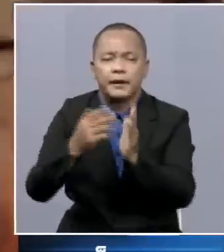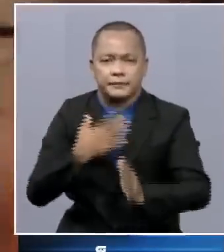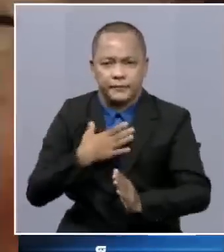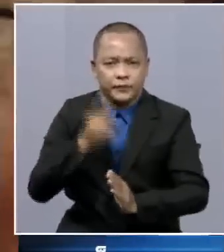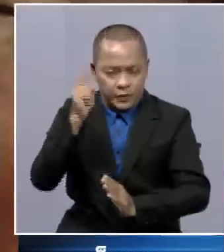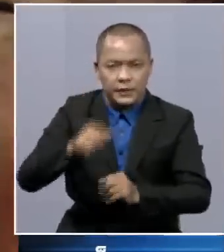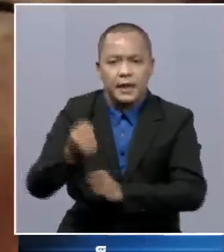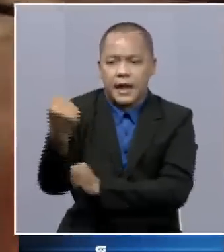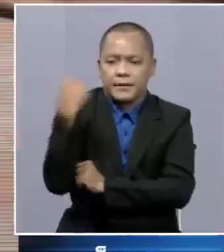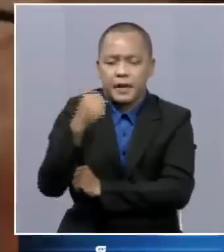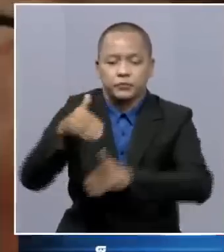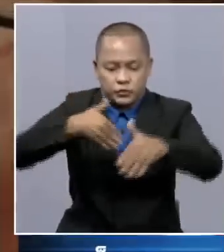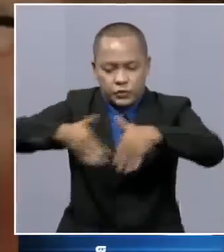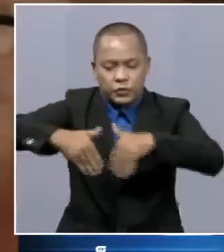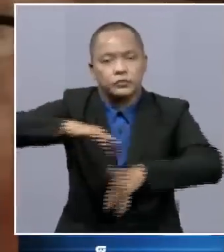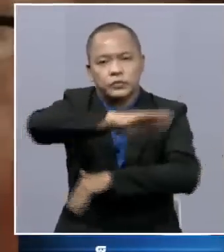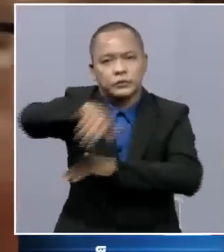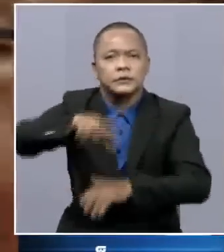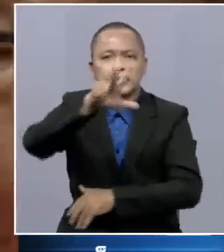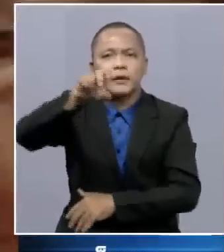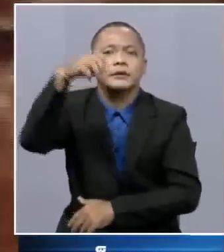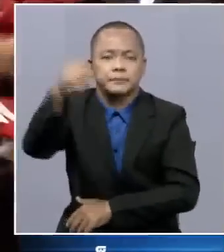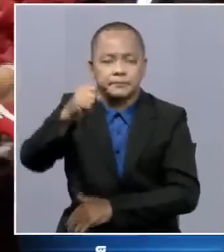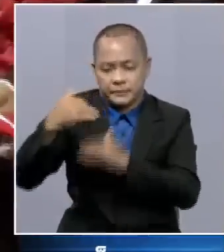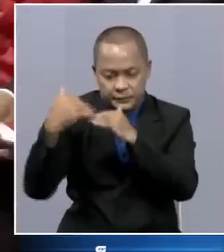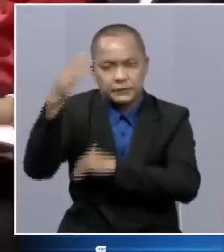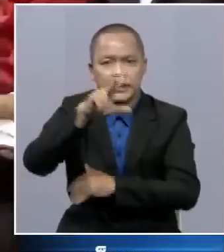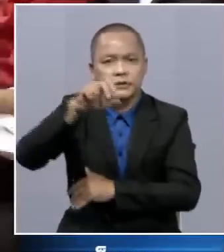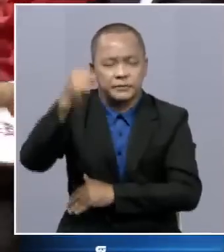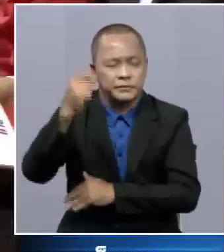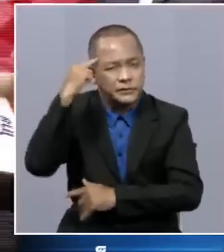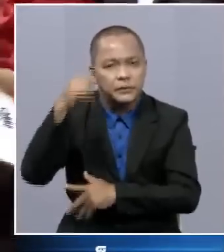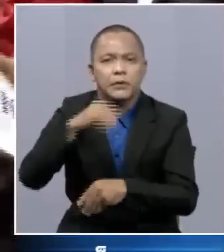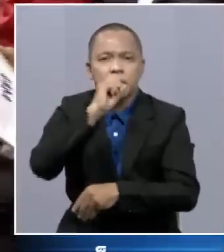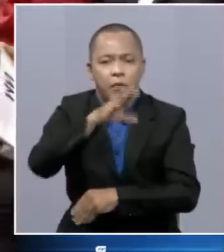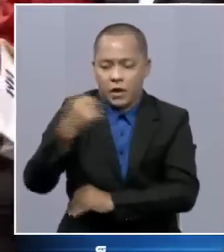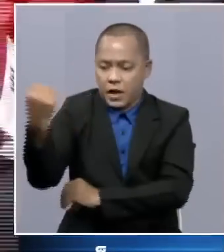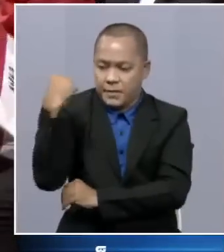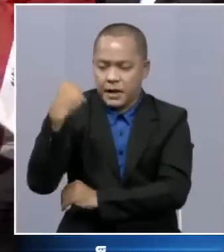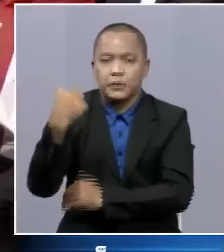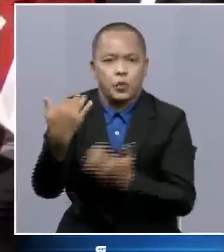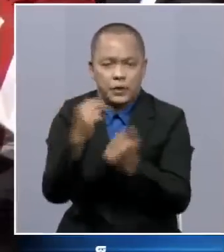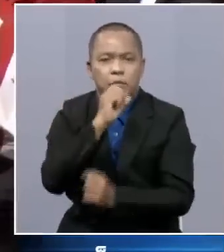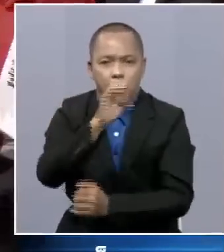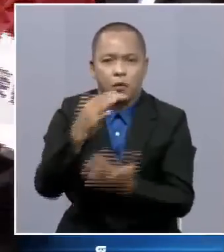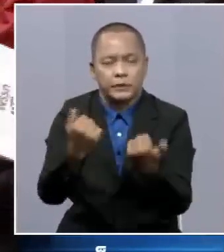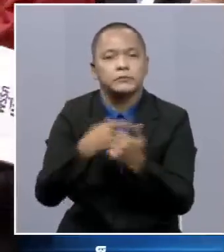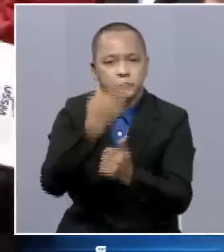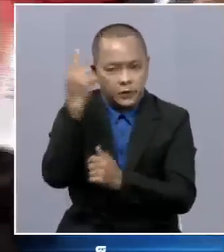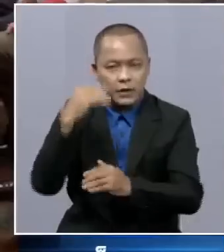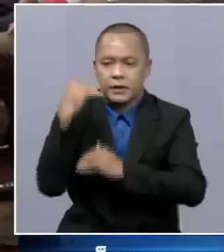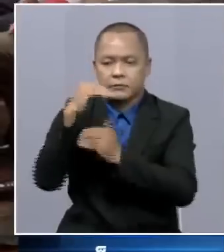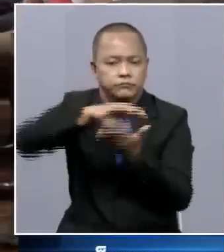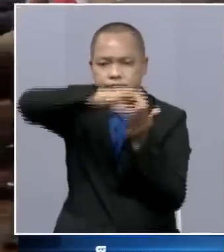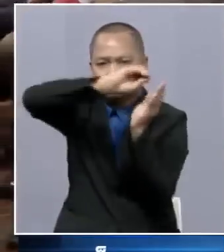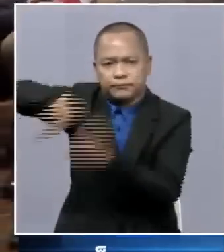ต้องได้อำนาจจากพี่น้องประชาชน310เสียงขึ้นไปเป็นเสียงที่จะบอกกับผู้มีอำนาจณขนาดนี้ว่าเราต้องกำจัด